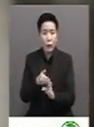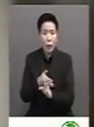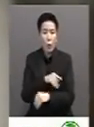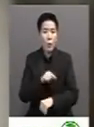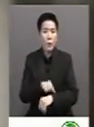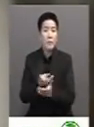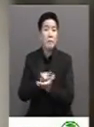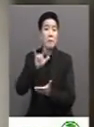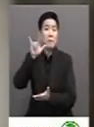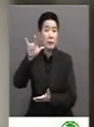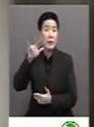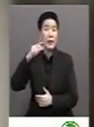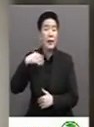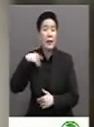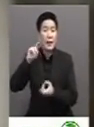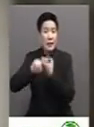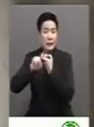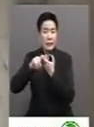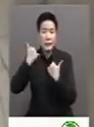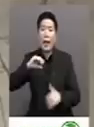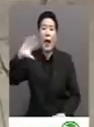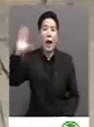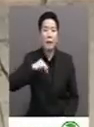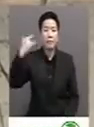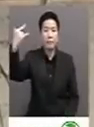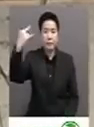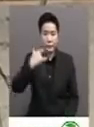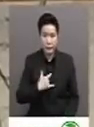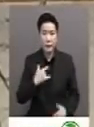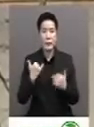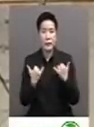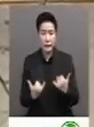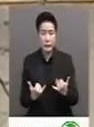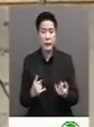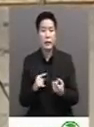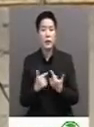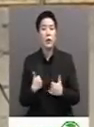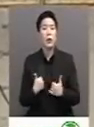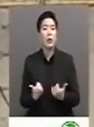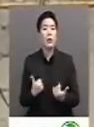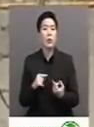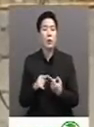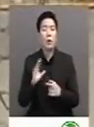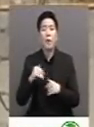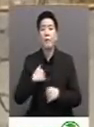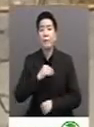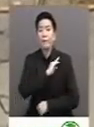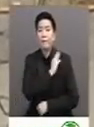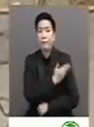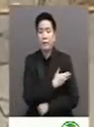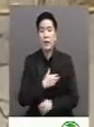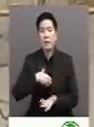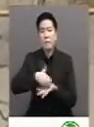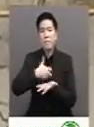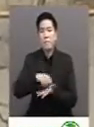าเยือนรัสเซียลง1วันและตัดสินใจเดินทางกลับประเทศทันทีค่ะก่อนหน้านี้โฆษกของประธานาธิบดีฟิลิปปินส์ออกมาแถลง